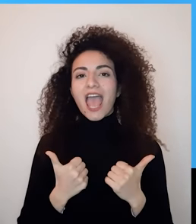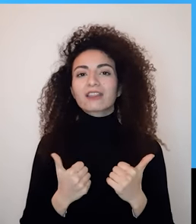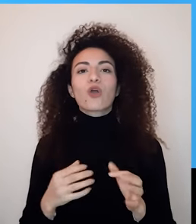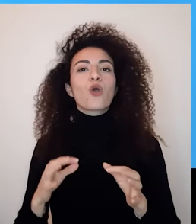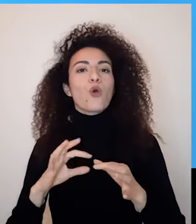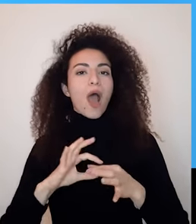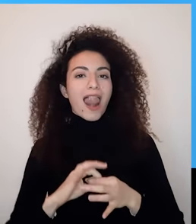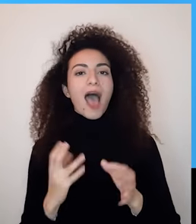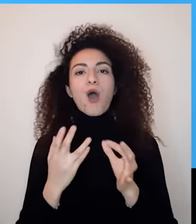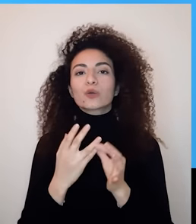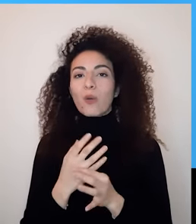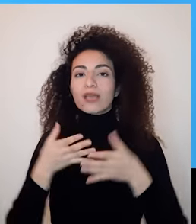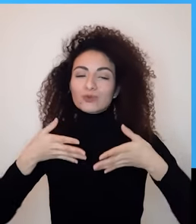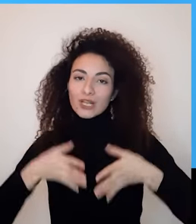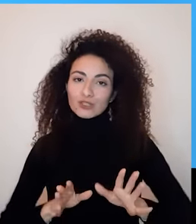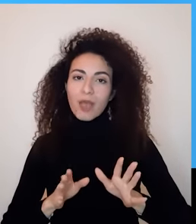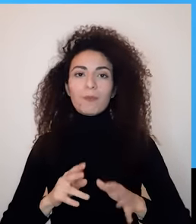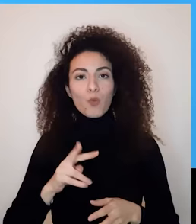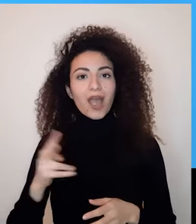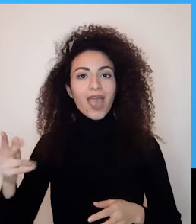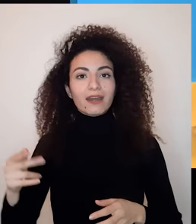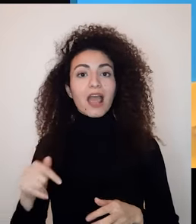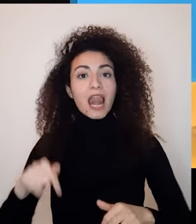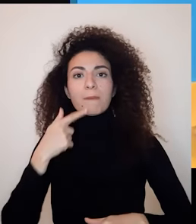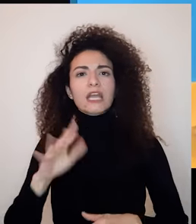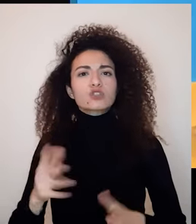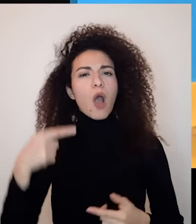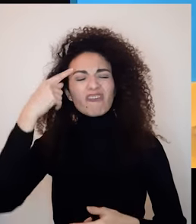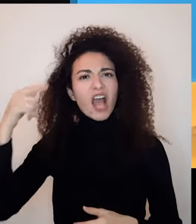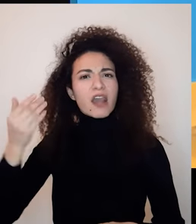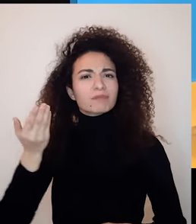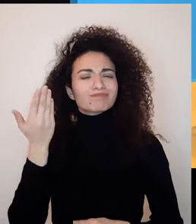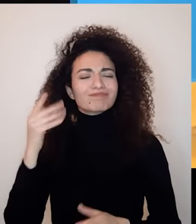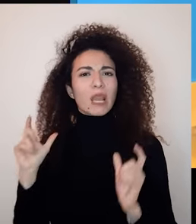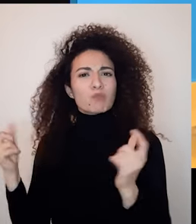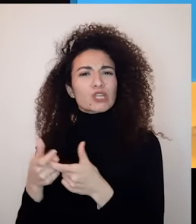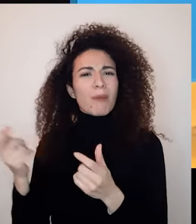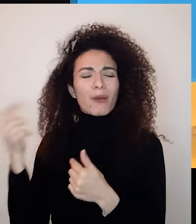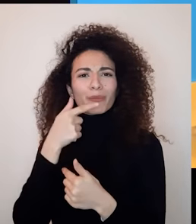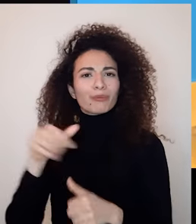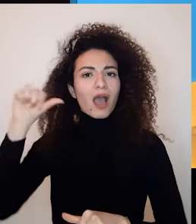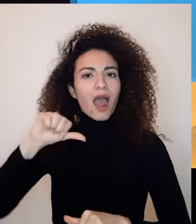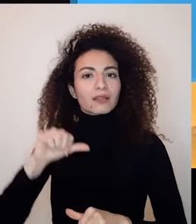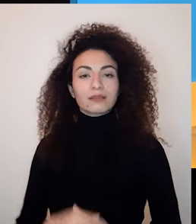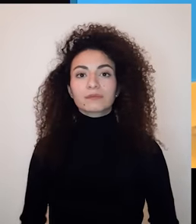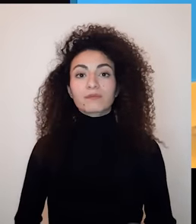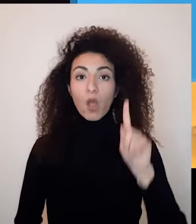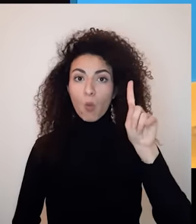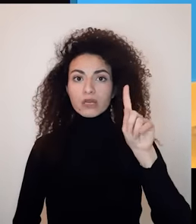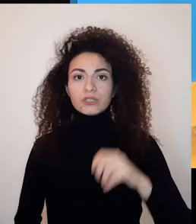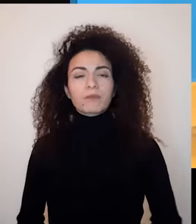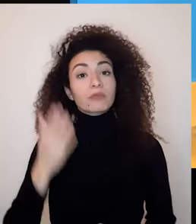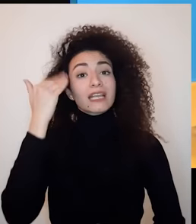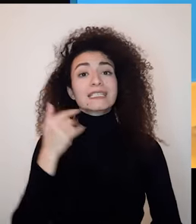العاطفية بما يتعلق برغبتهم بالزواج والإنجاب والأمومة. رح نستعرض 3 معتقدات خاطئة عن الحياة الجنسية للنساء ذات